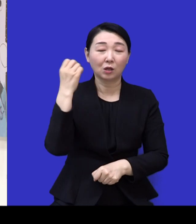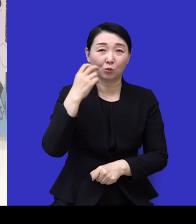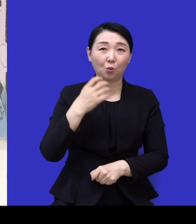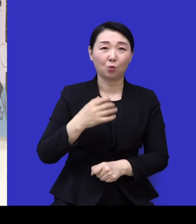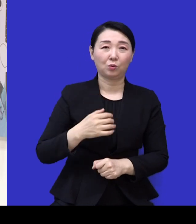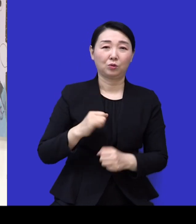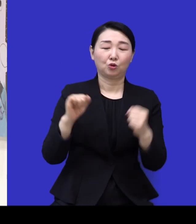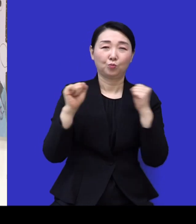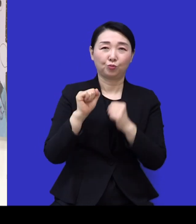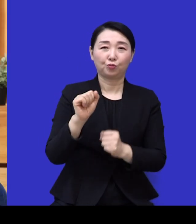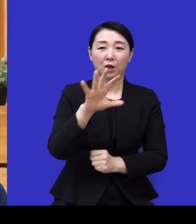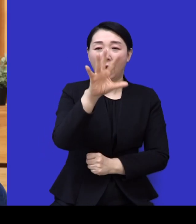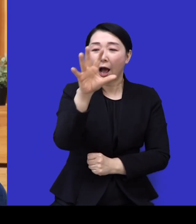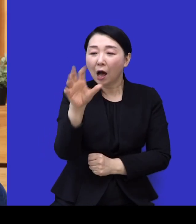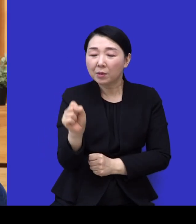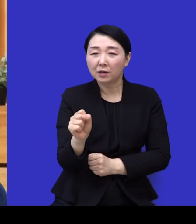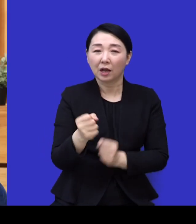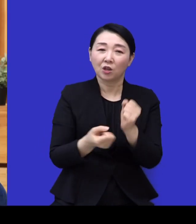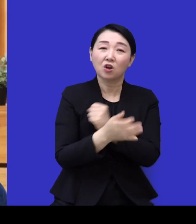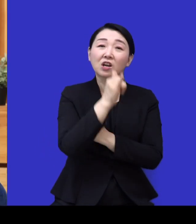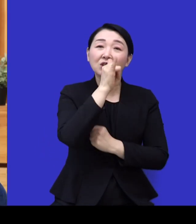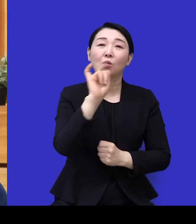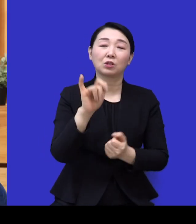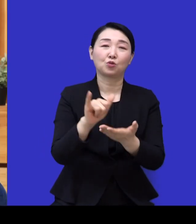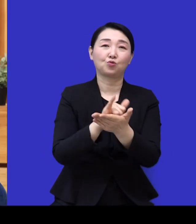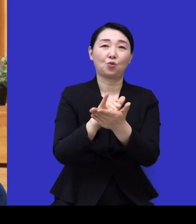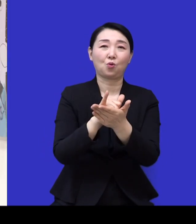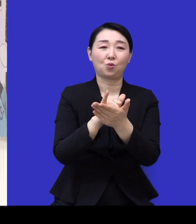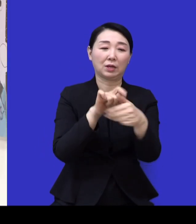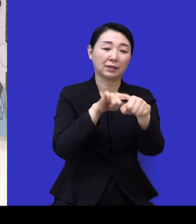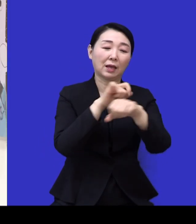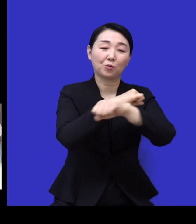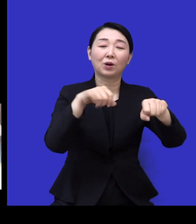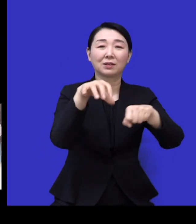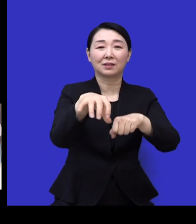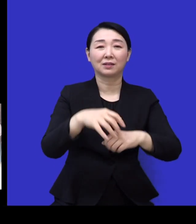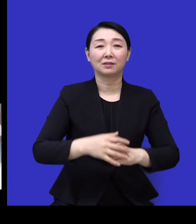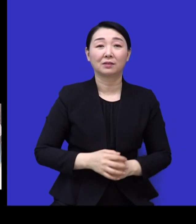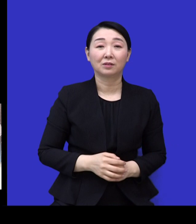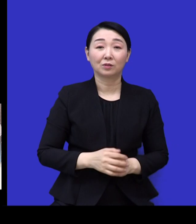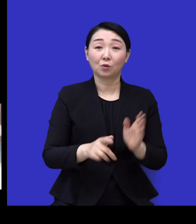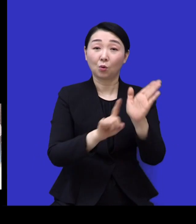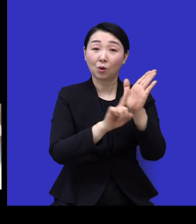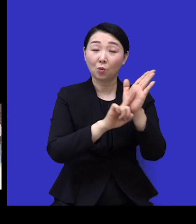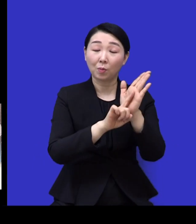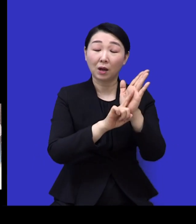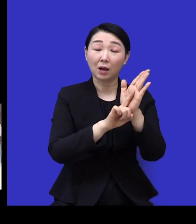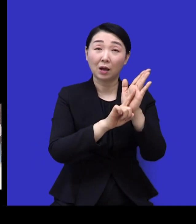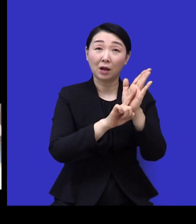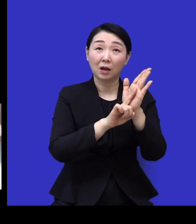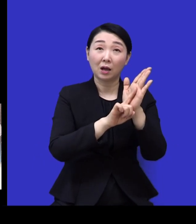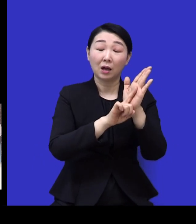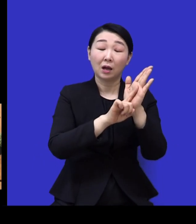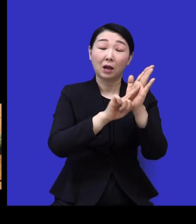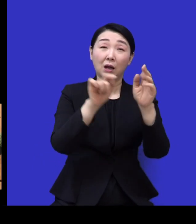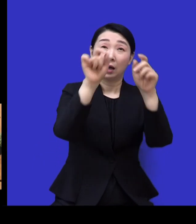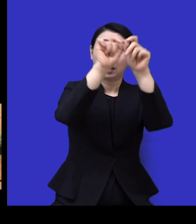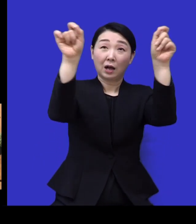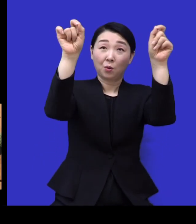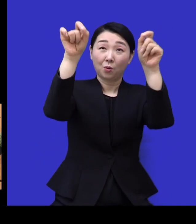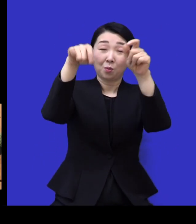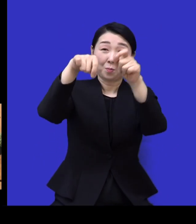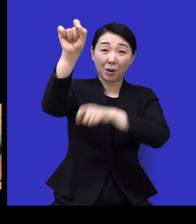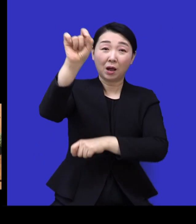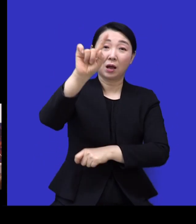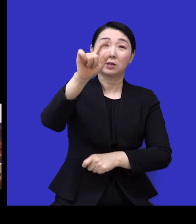어디지 했더니 네. 그 타임스퀘어더라고요. 네네. 타임스퀘어 가는데 저 아까 그 광고판이 가로 16m, 세로 16m예요. 엄청 큰